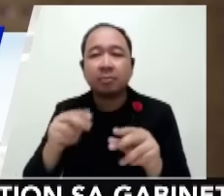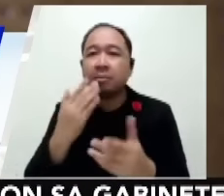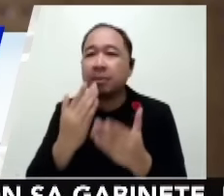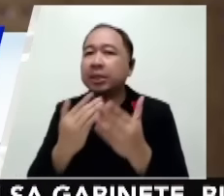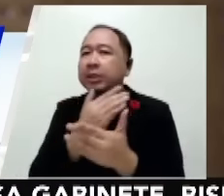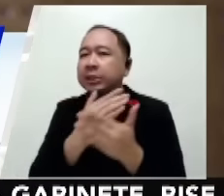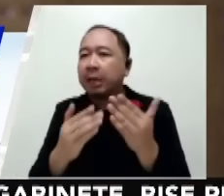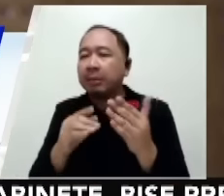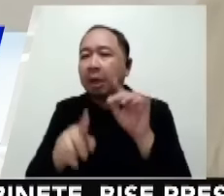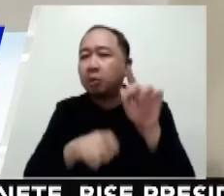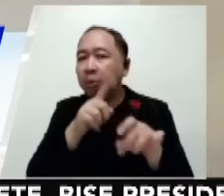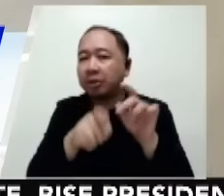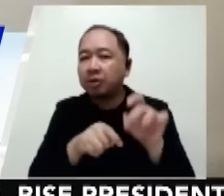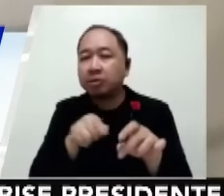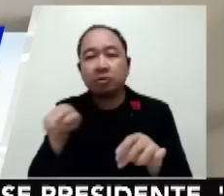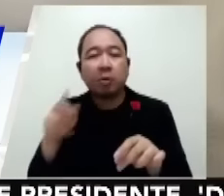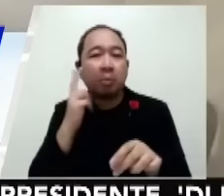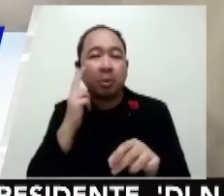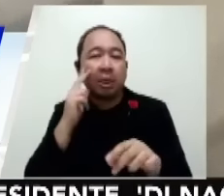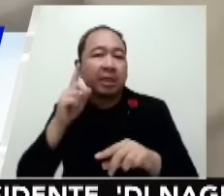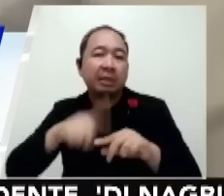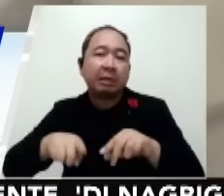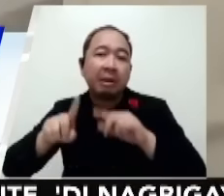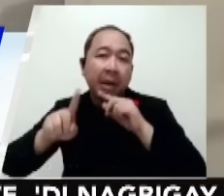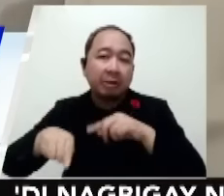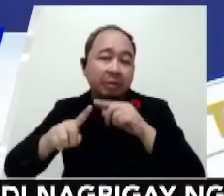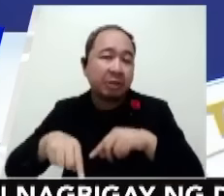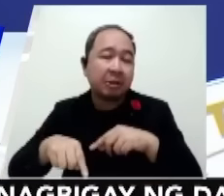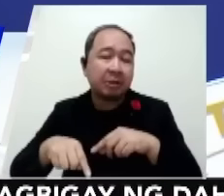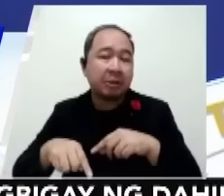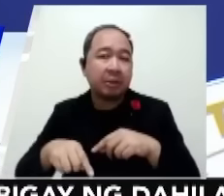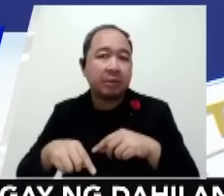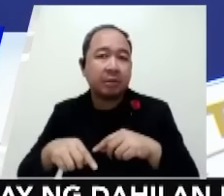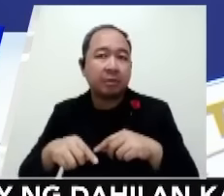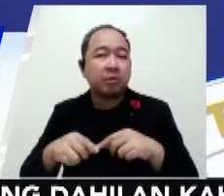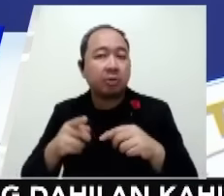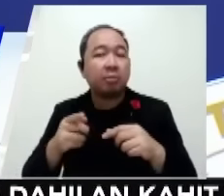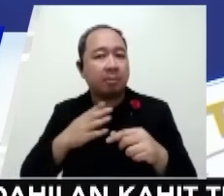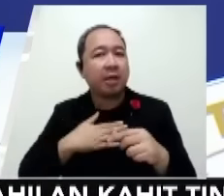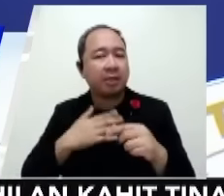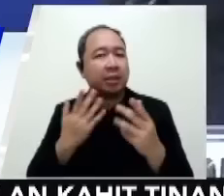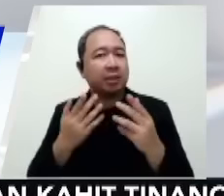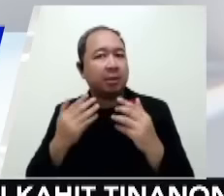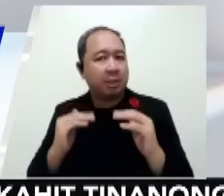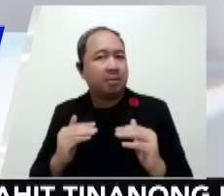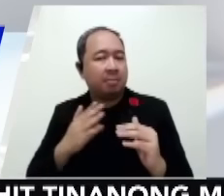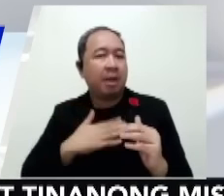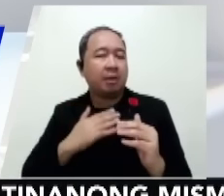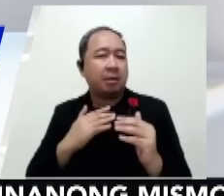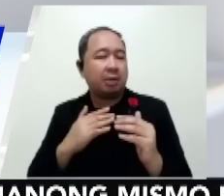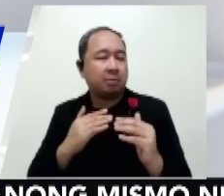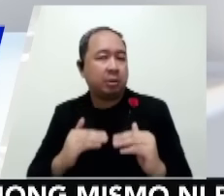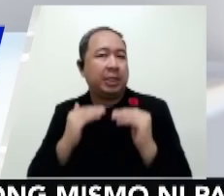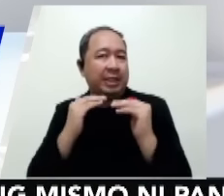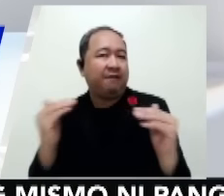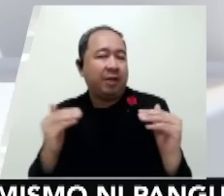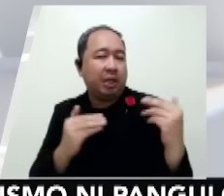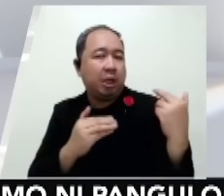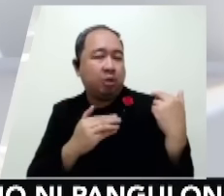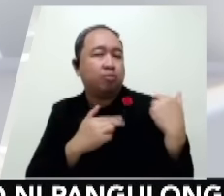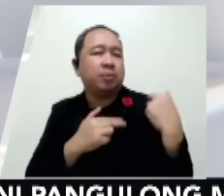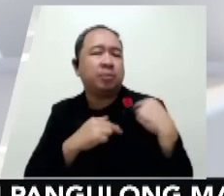his level as the president, yung sa level ng chief PNP na tanong, dapat masagot ko rin. Sa isang pahayag ni dating